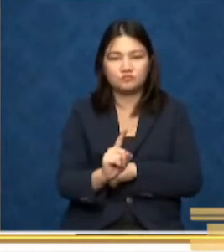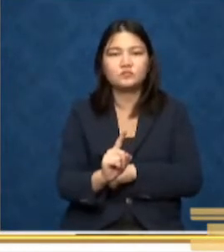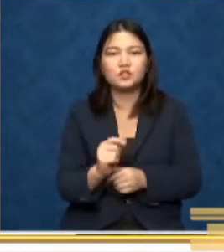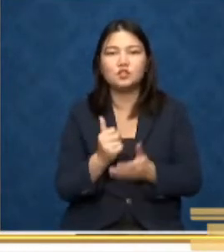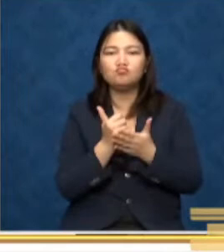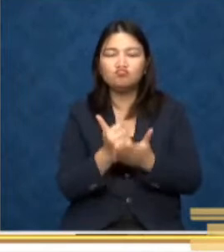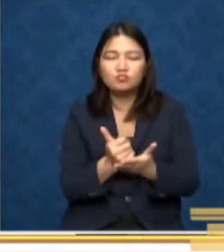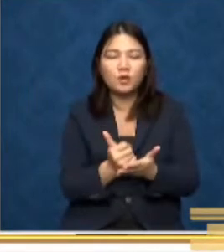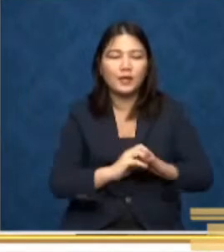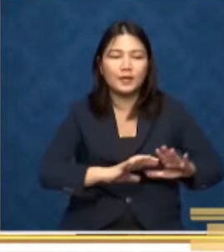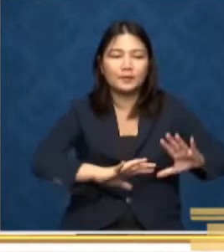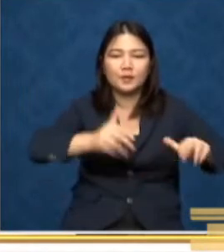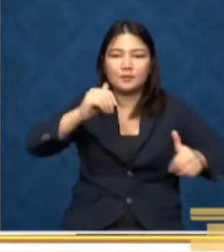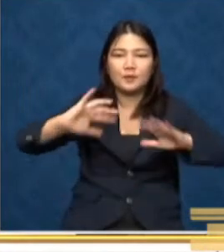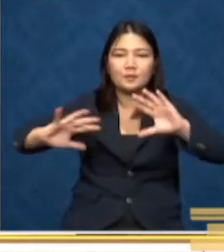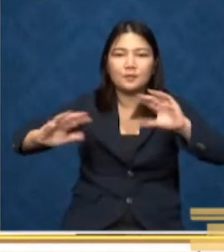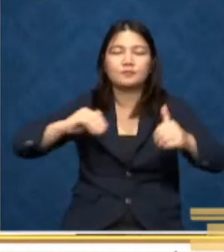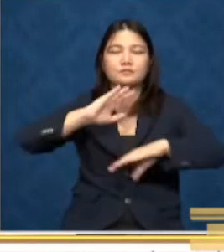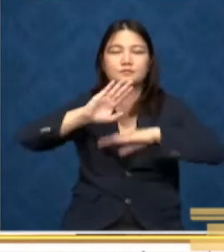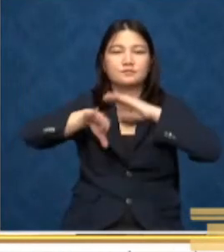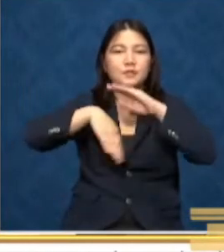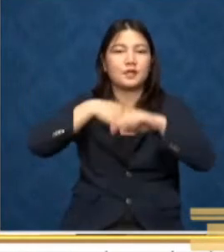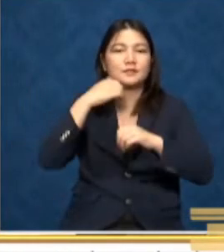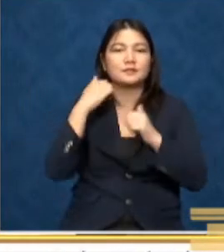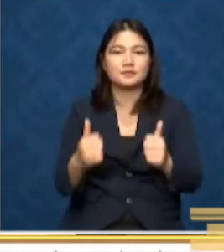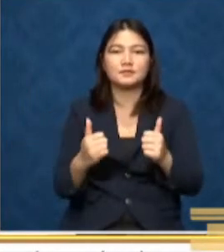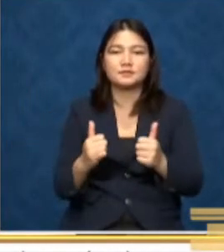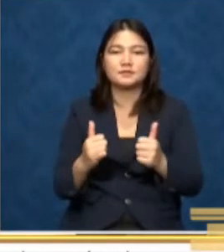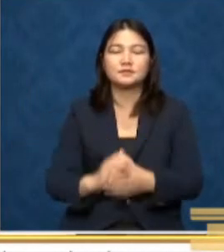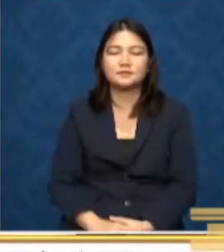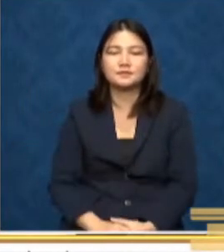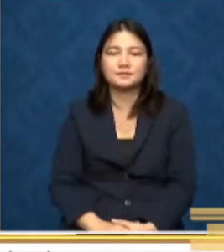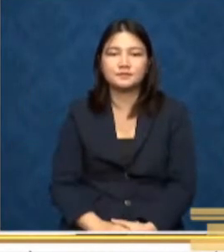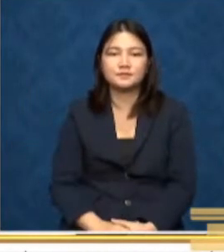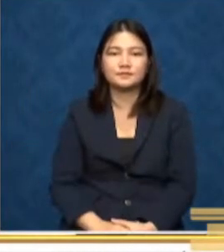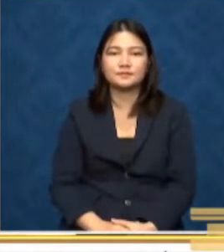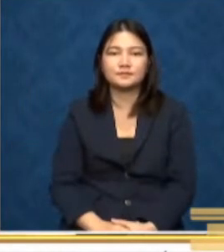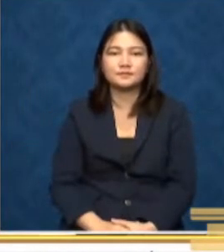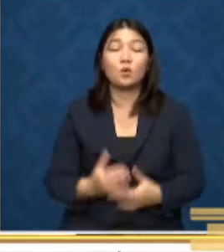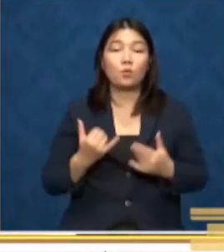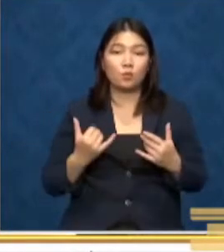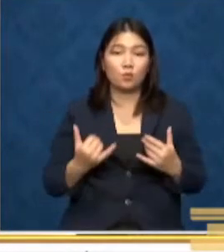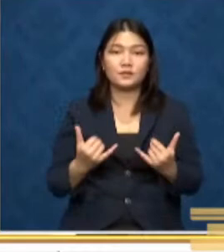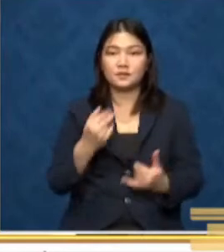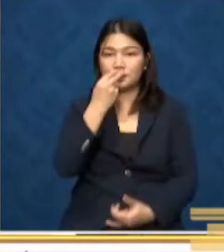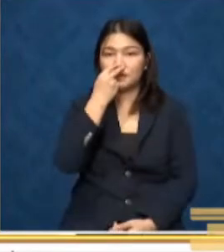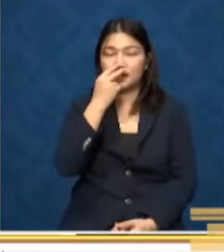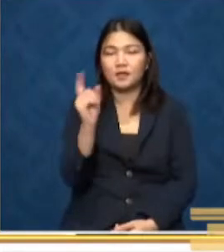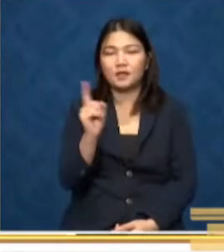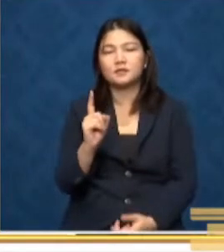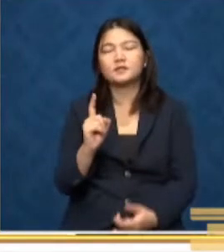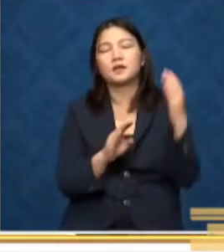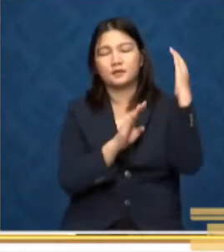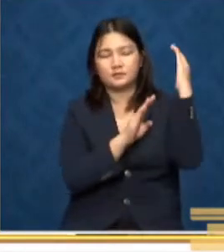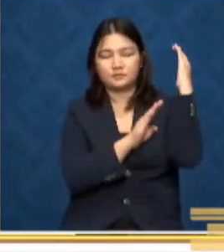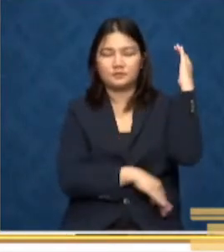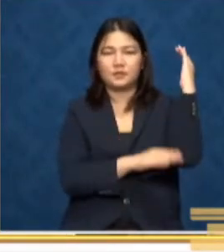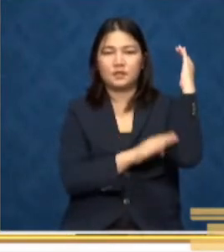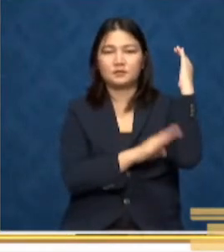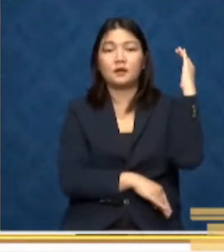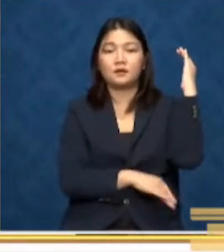าได้รับเกียรติได้ศักดิ์ศรีท่านประธานครับวันนี้ปัญหาของ3จังหวัดชายแดนใ